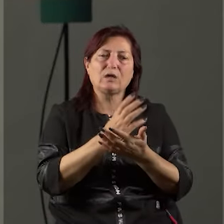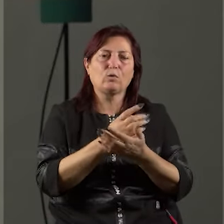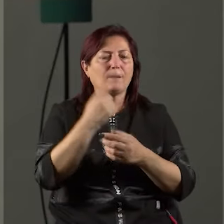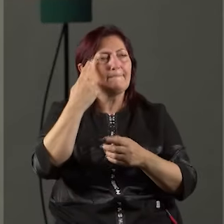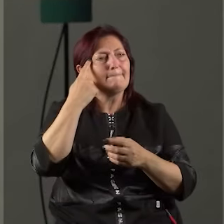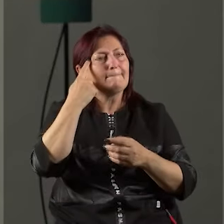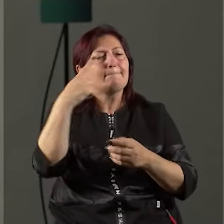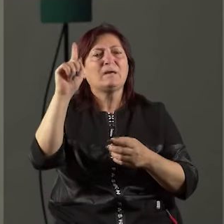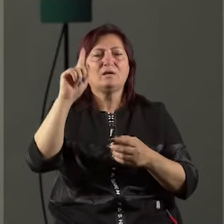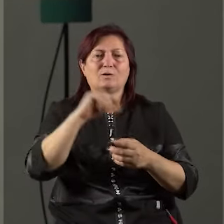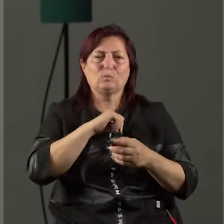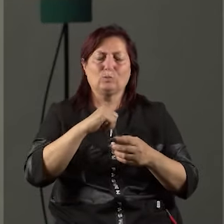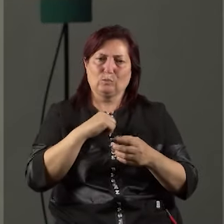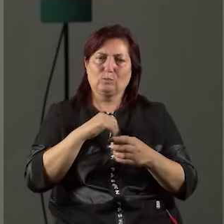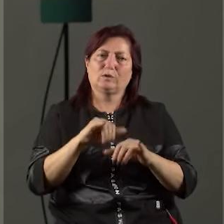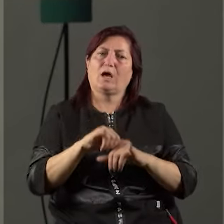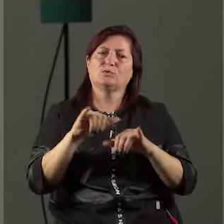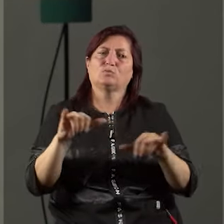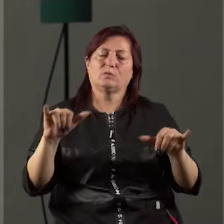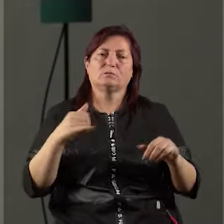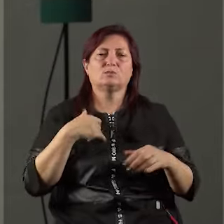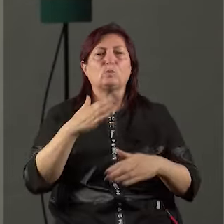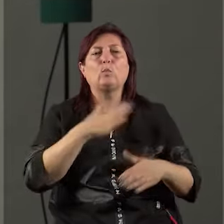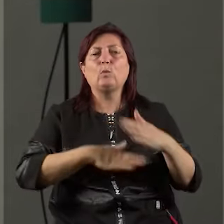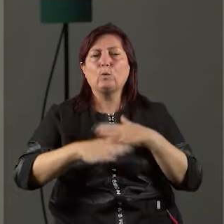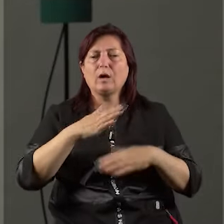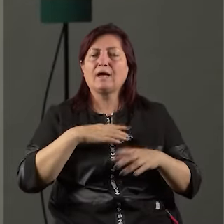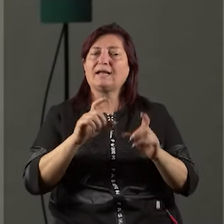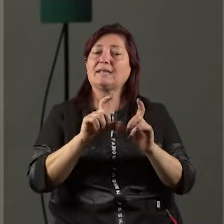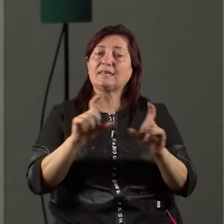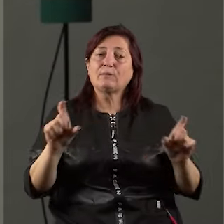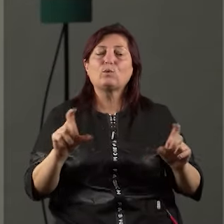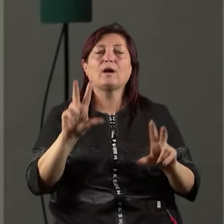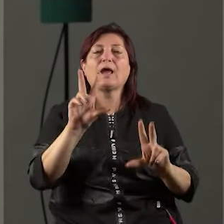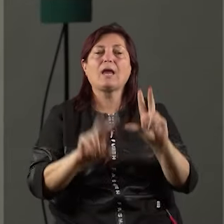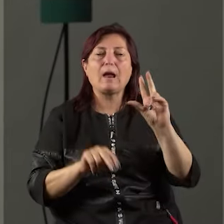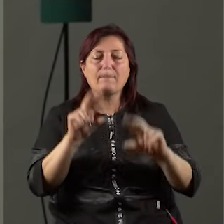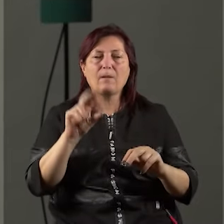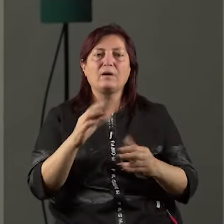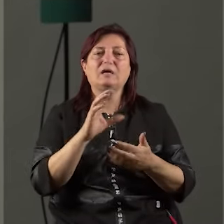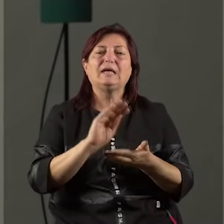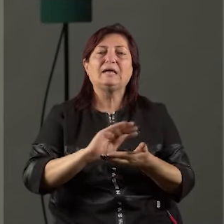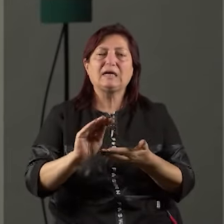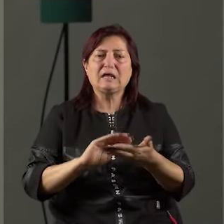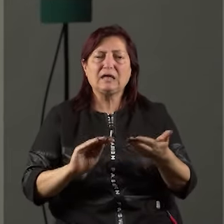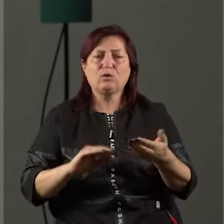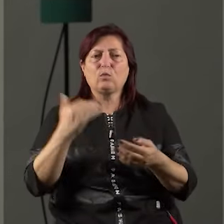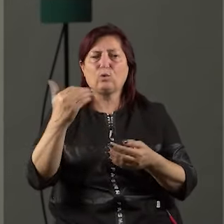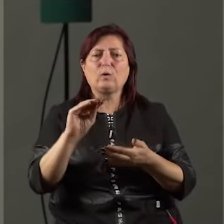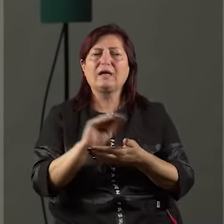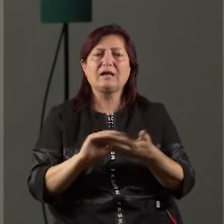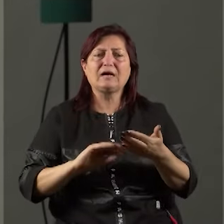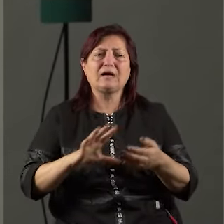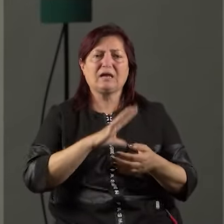հասունացնում մտքեր։ Ես շատ ուրախ եմ, որ դպրոցներում երբեմն գրողի ստեղծագործությունները ես